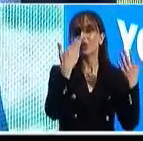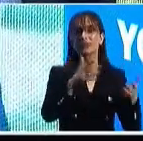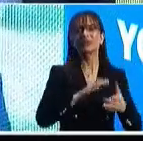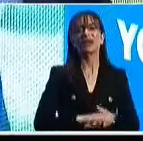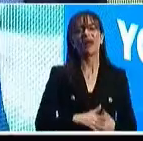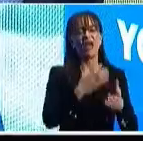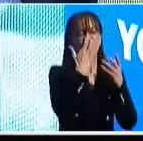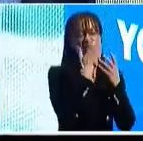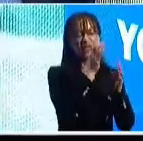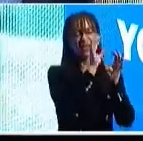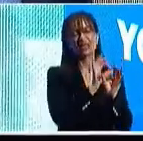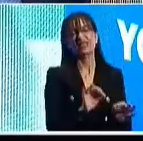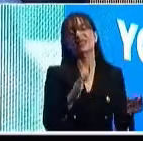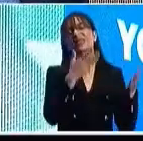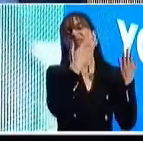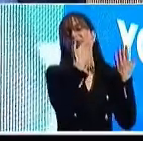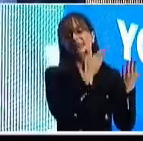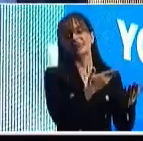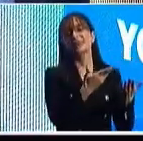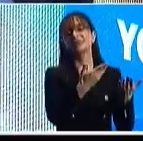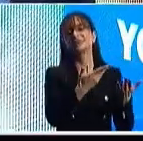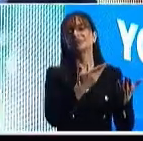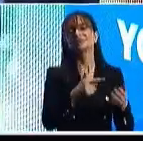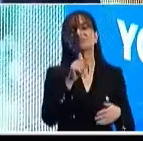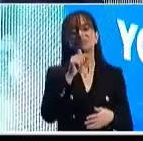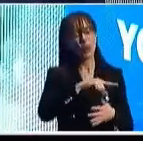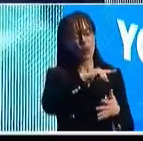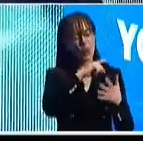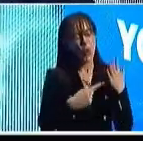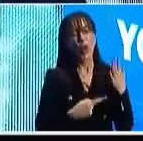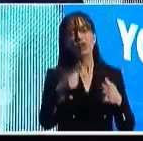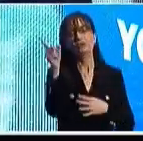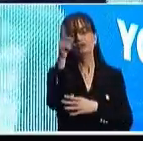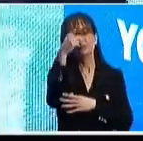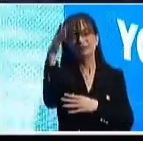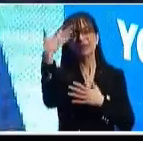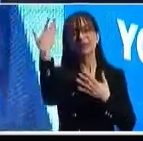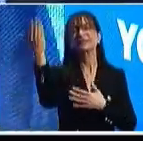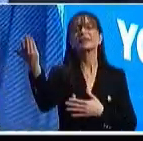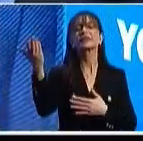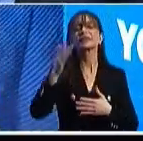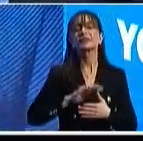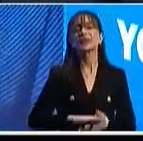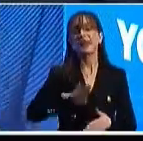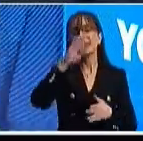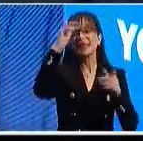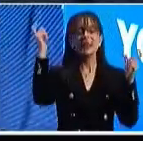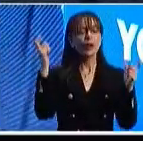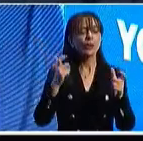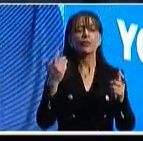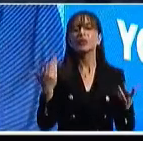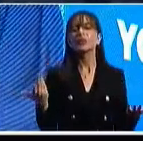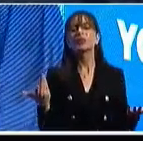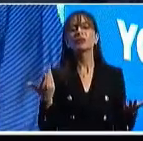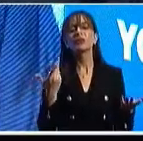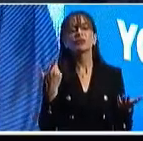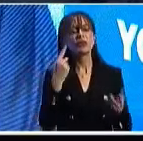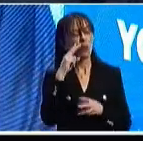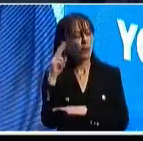ilgisizliğin ve iş bilmezliğin bu mevcut yönetiminle işte İstanbul'u nereye getirdiğine dair